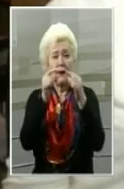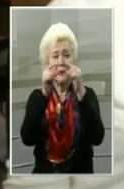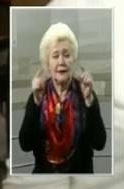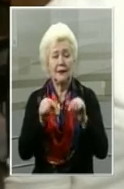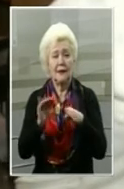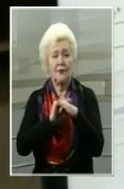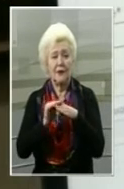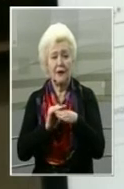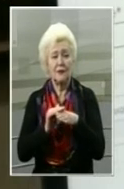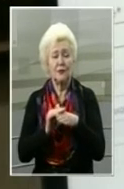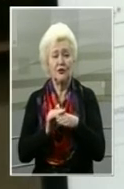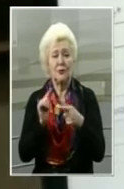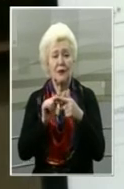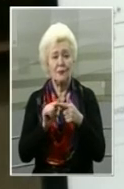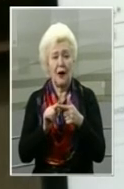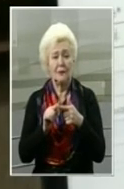прізвищем, ім'ям.